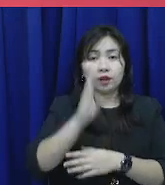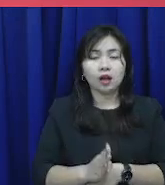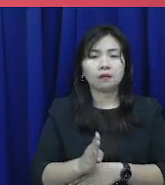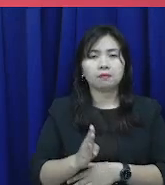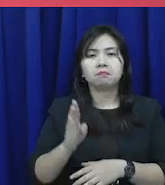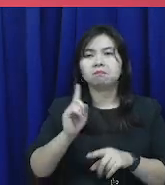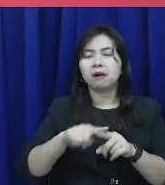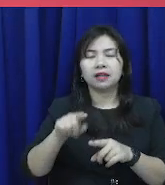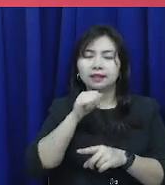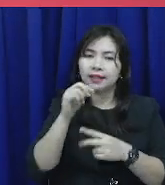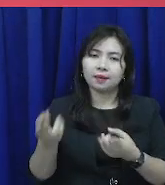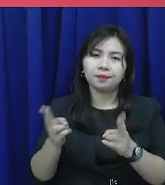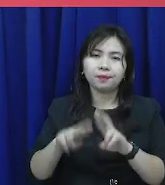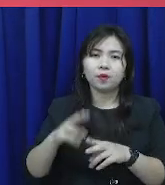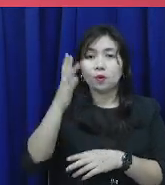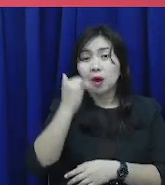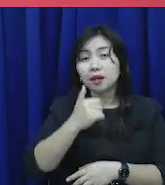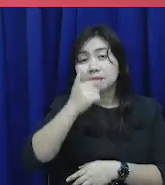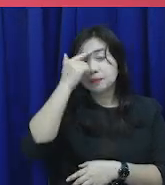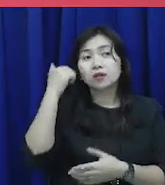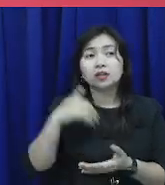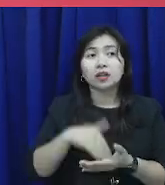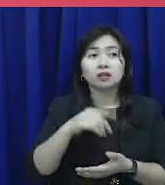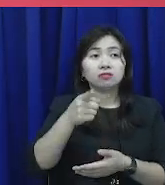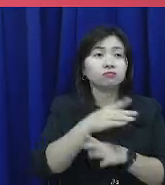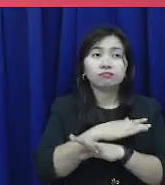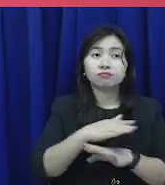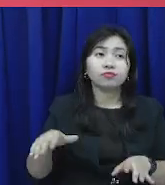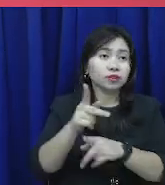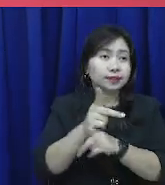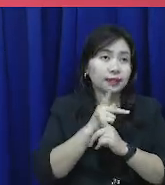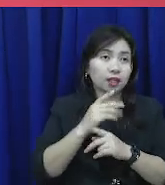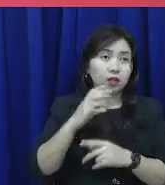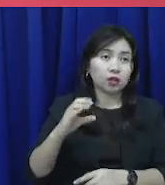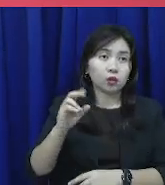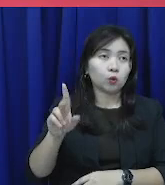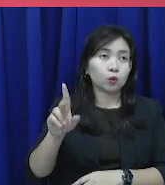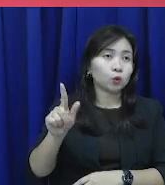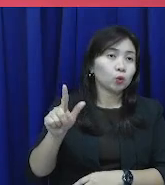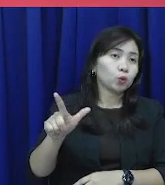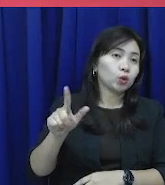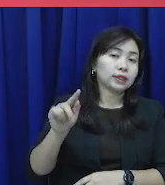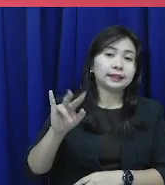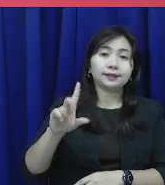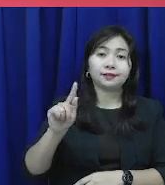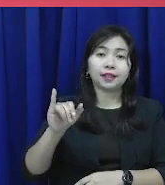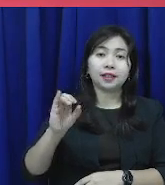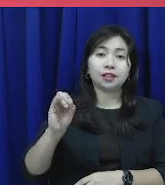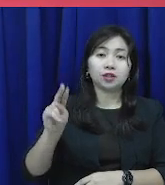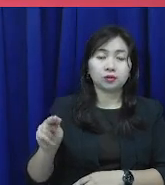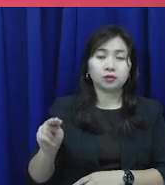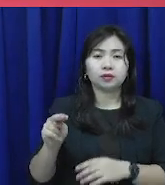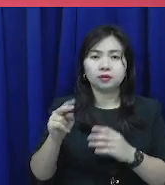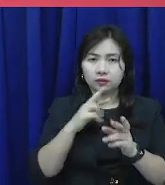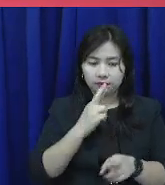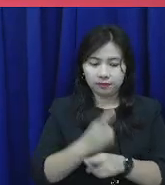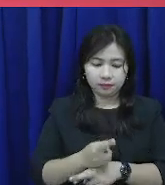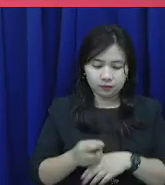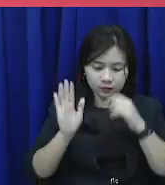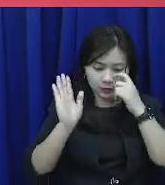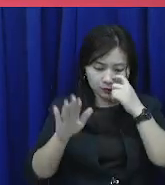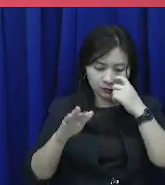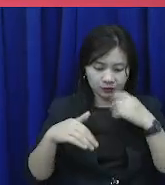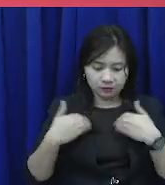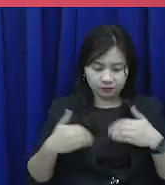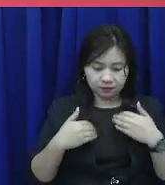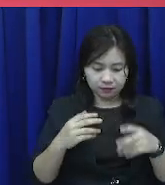take cultivation seriously lalo na sa inyo young people Sabi ko nga sa inyo young people Nakakalungkot your very young age ang